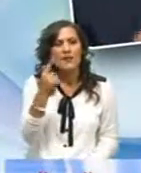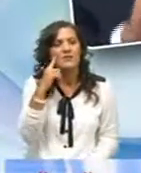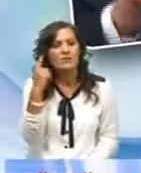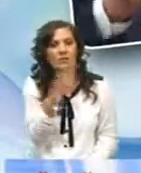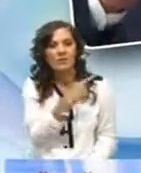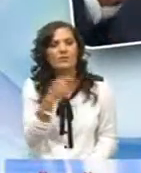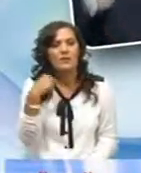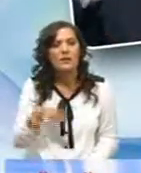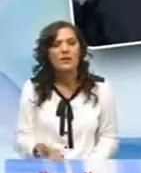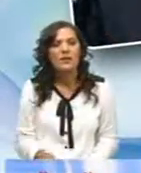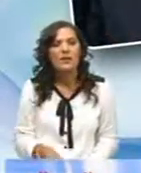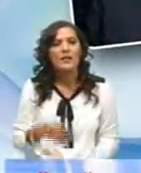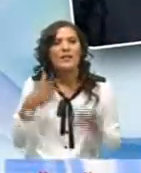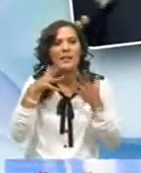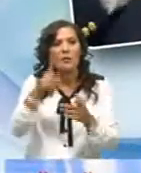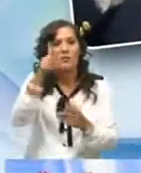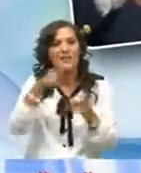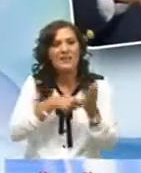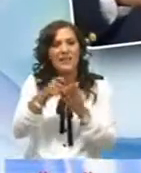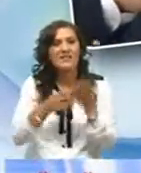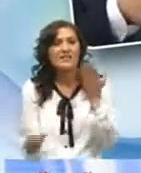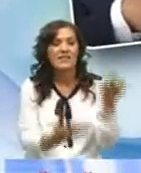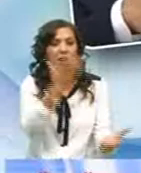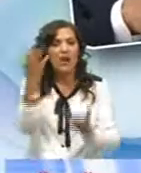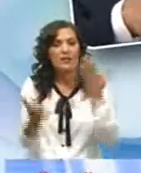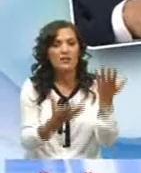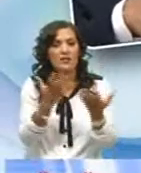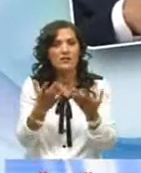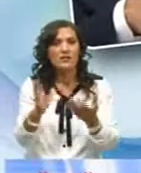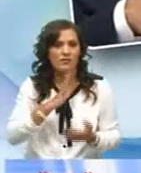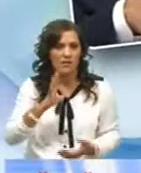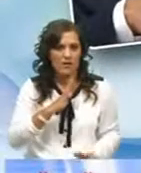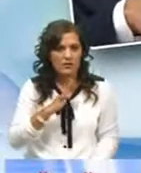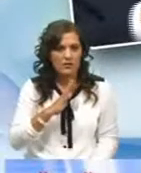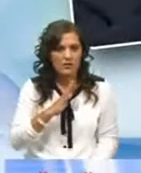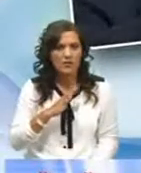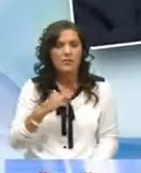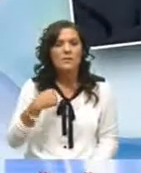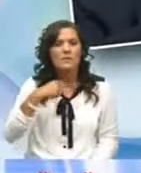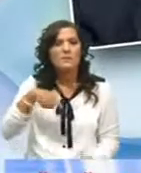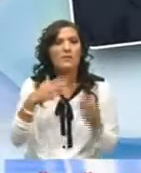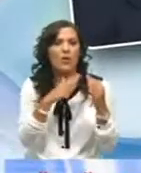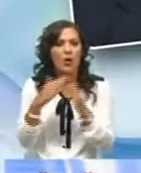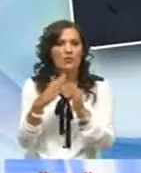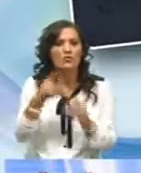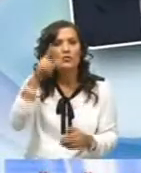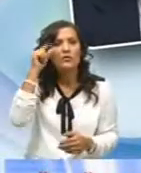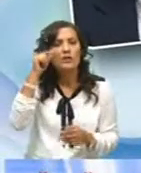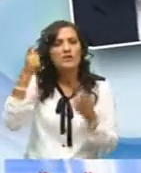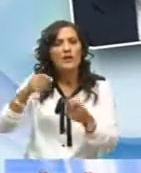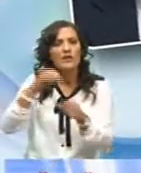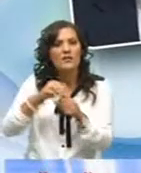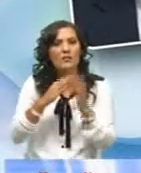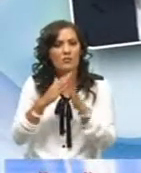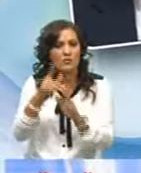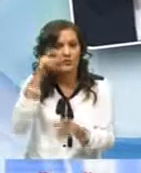gösterecekler Eğer depolanmış bir lastik yangını var bizim aşkımız Yunanistan'da